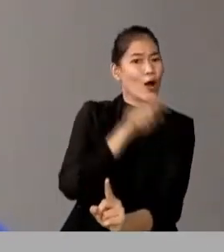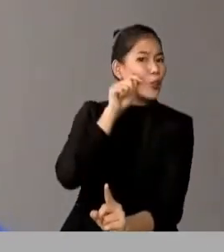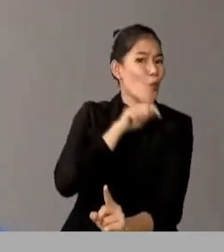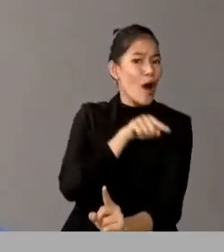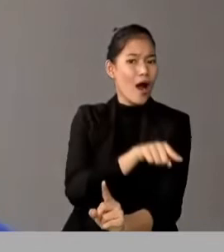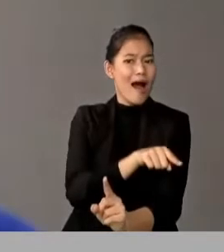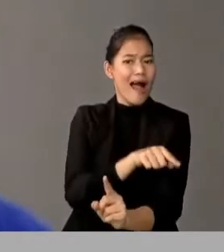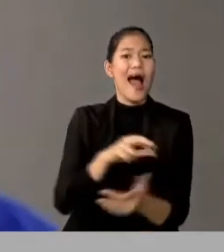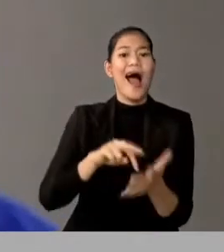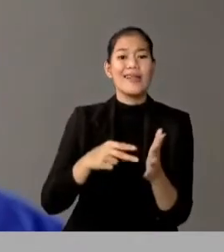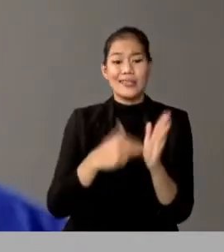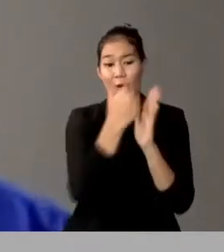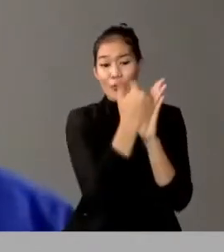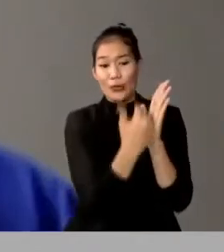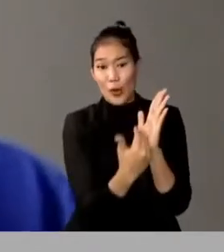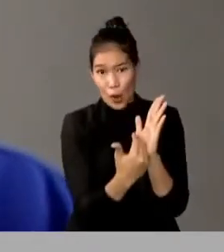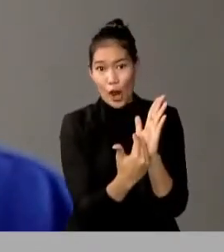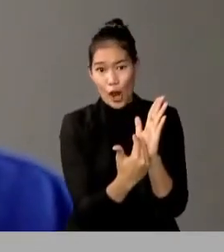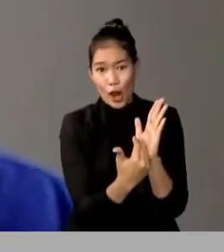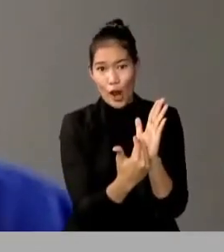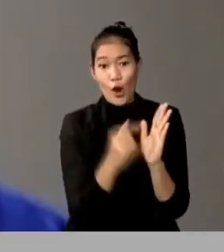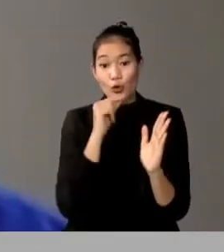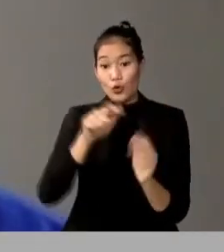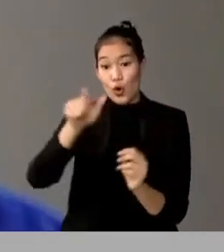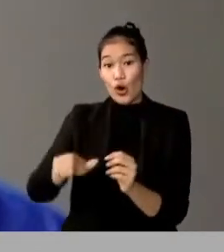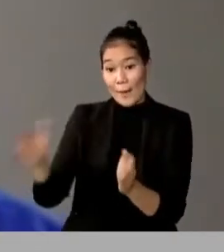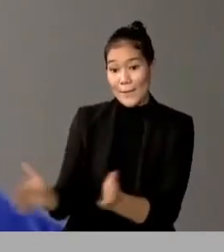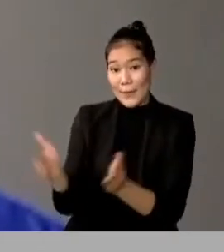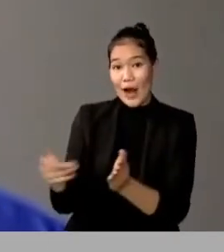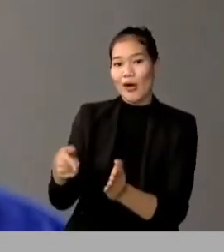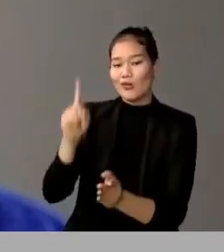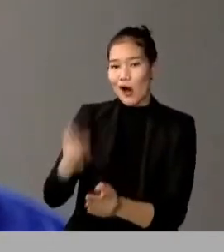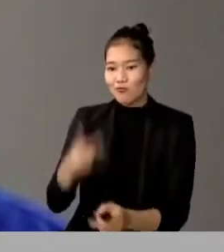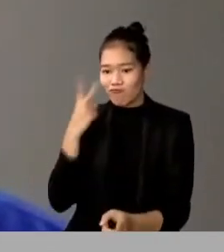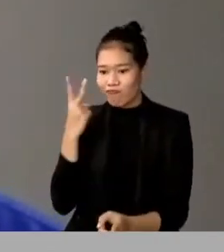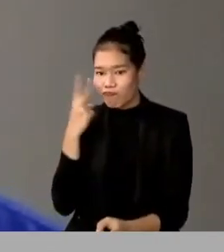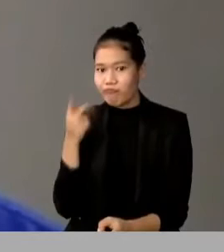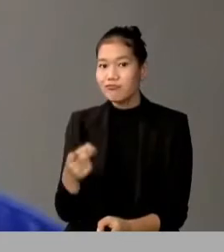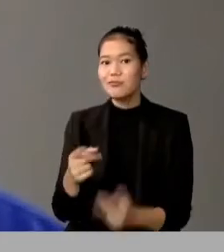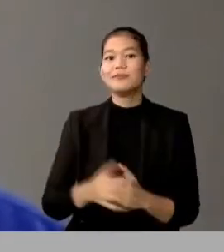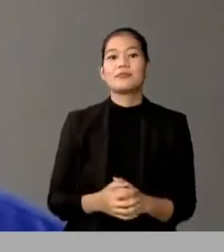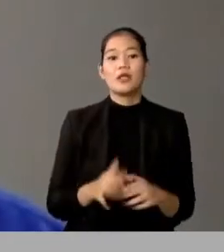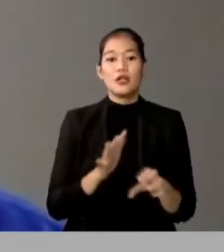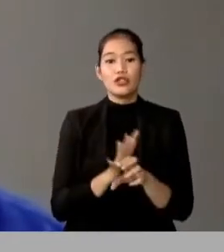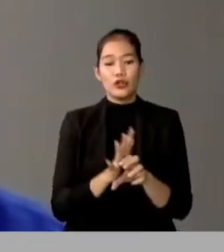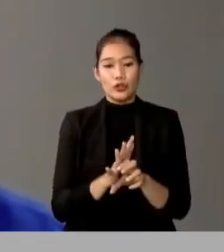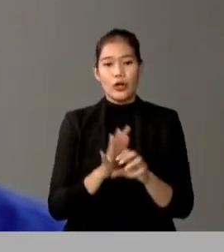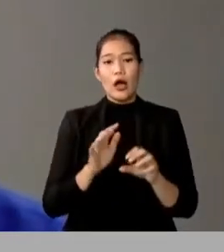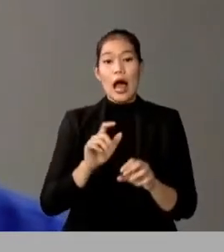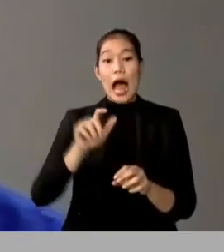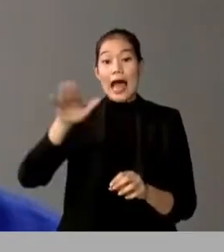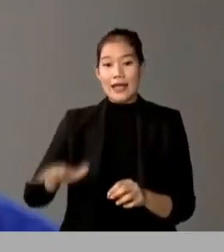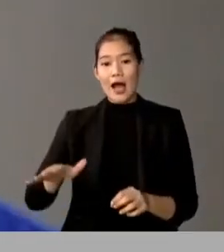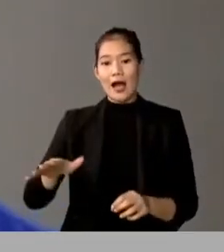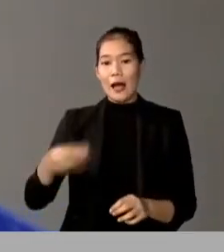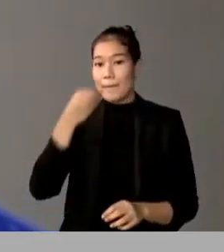sehingga dengan demikian maka protokol kesehatan pada babysitter itu tentu harus dijaga ini juga berlaku misalnya ada and ingin mengantar